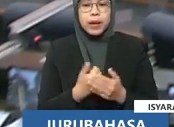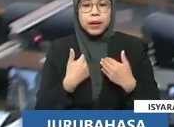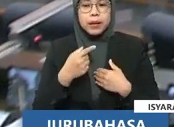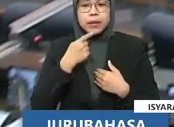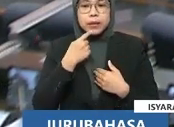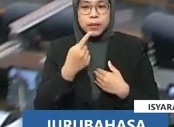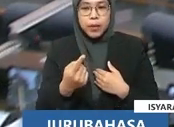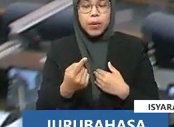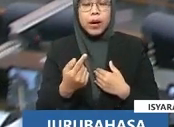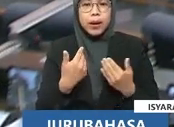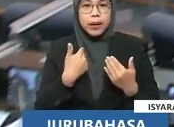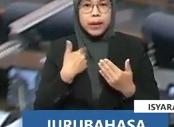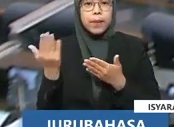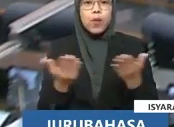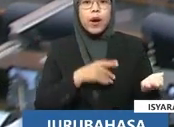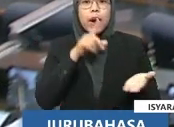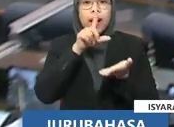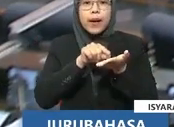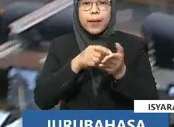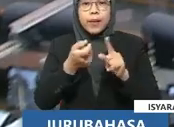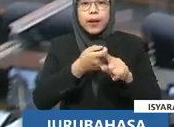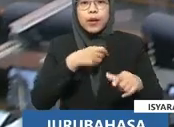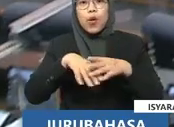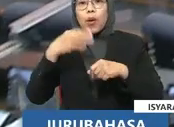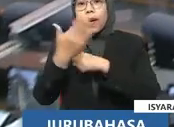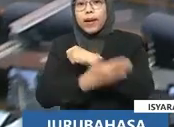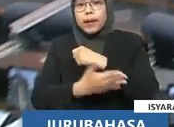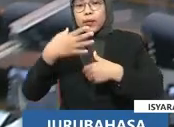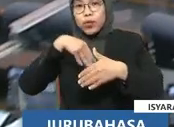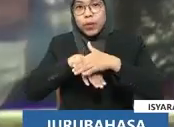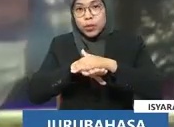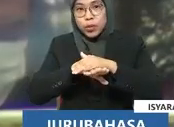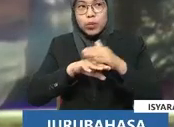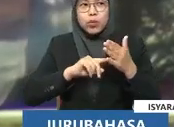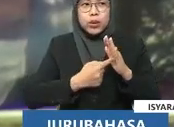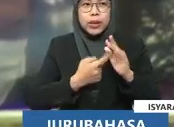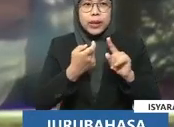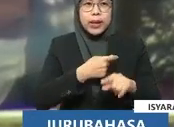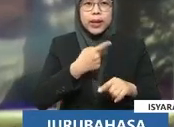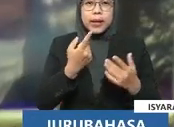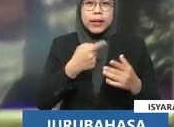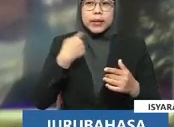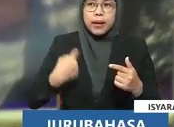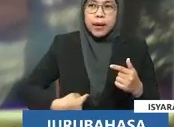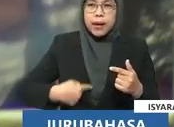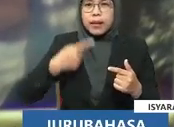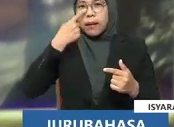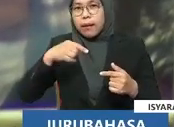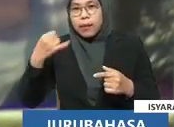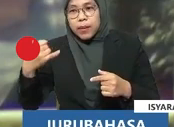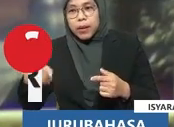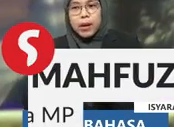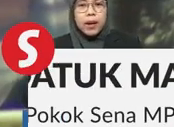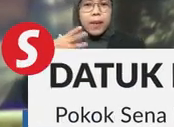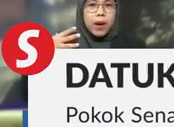ada menyebut bahawa akan bawa ayam daripada luar negara untuk masuk. Mula kata nak daripada China, Thailand, tak boleh kata